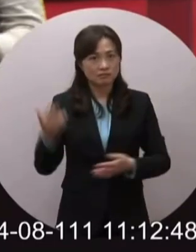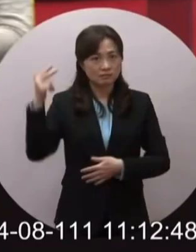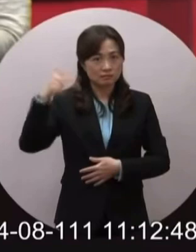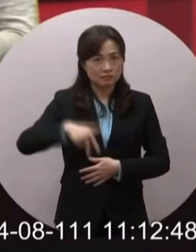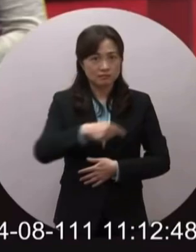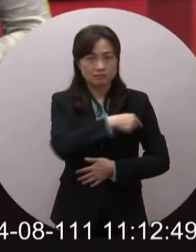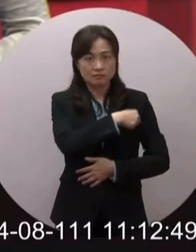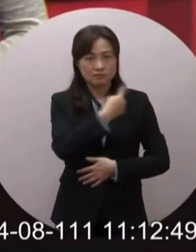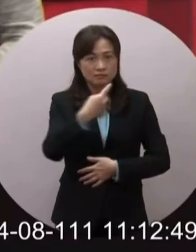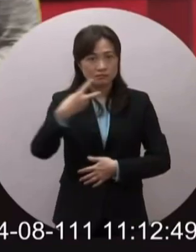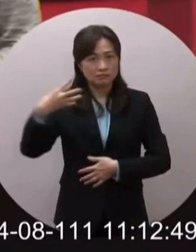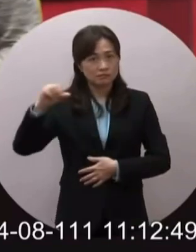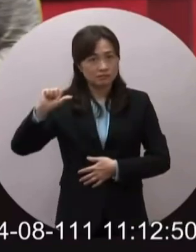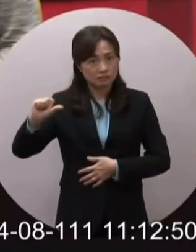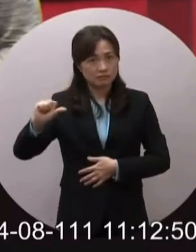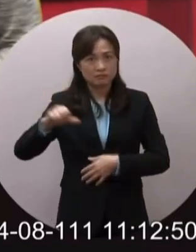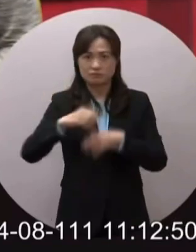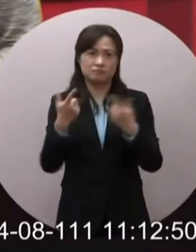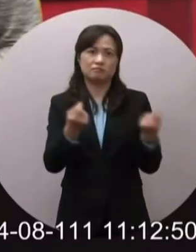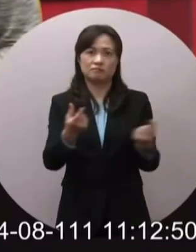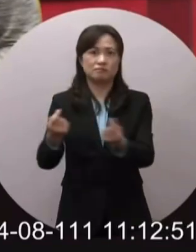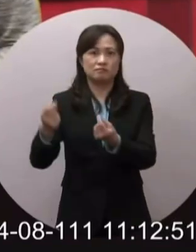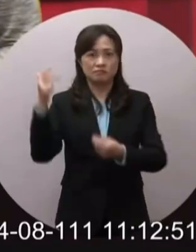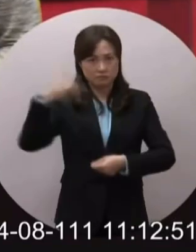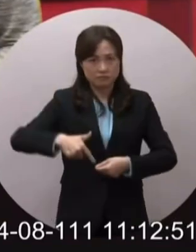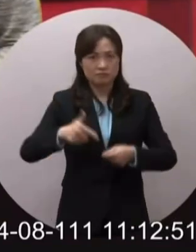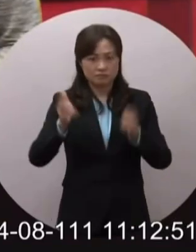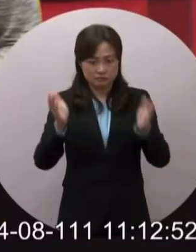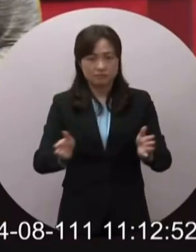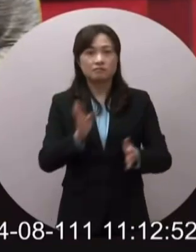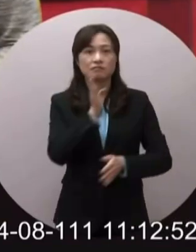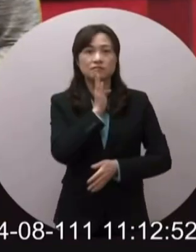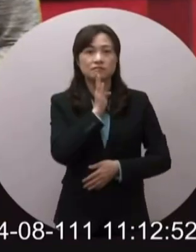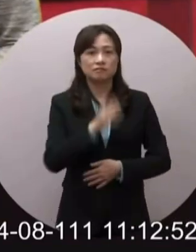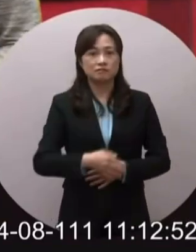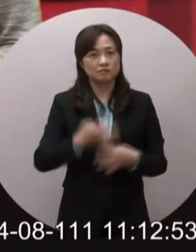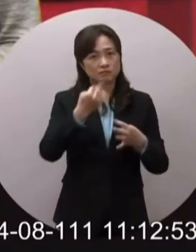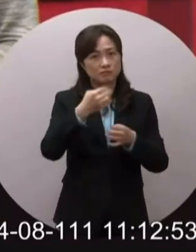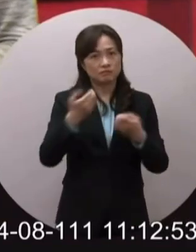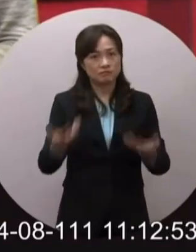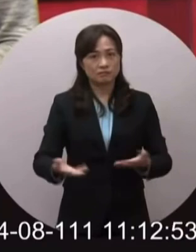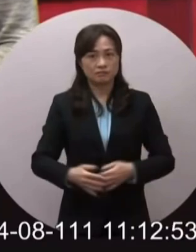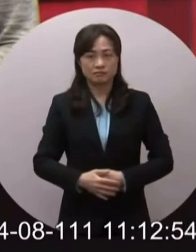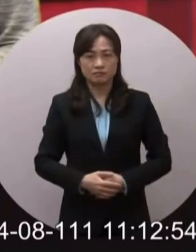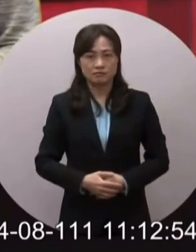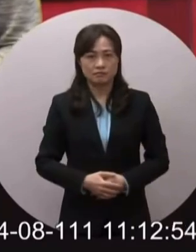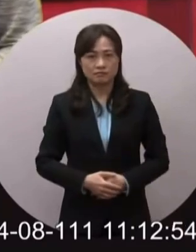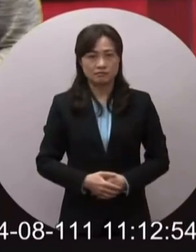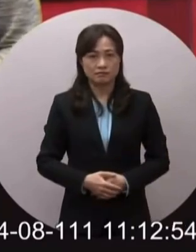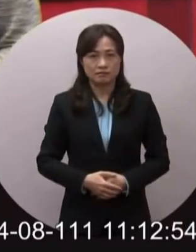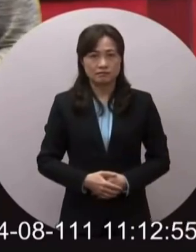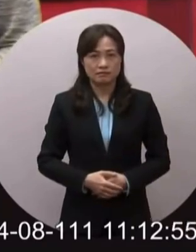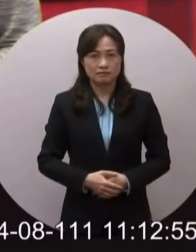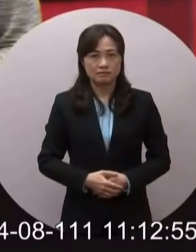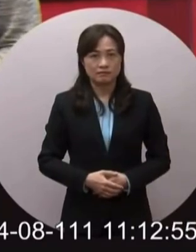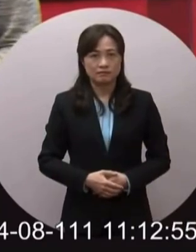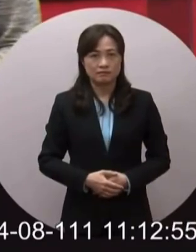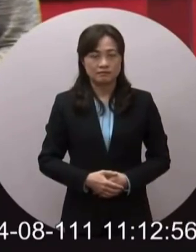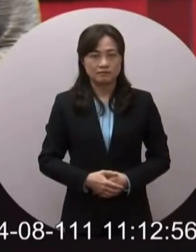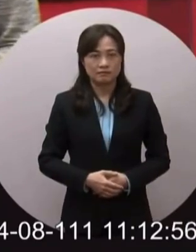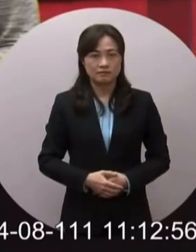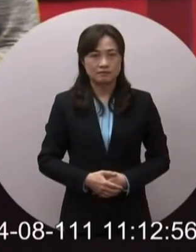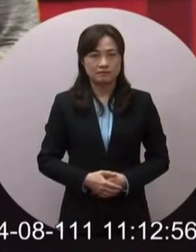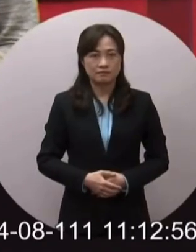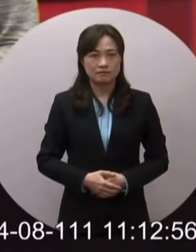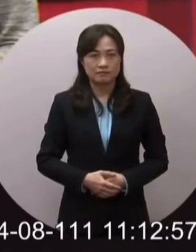一、礼拜一到礼拜五都是下礼拜啊，啊。 这个。因为疫情随时在变化，我们紧盯